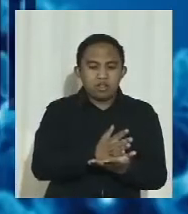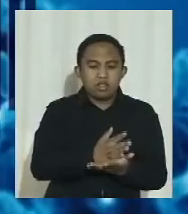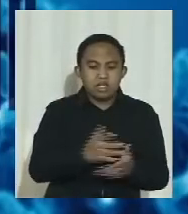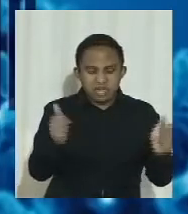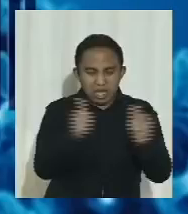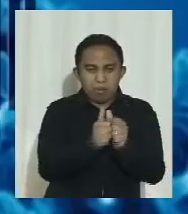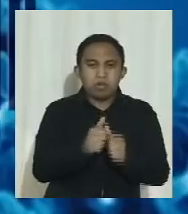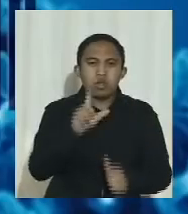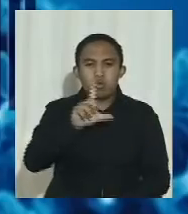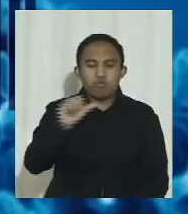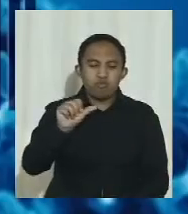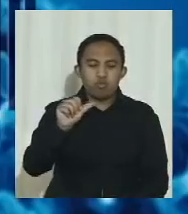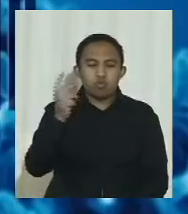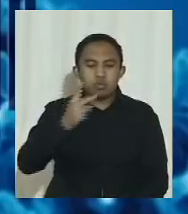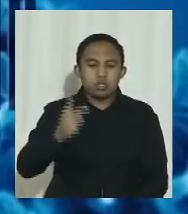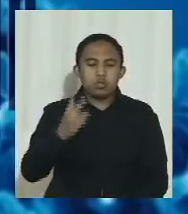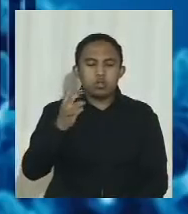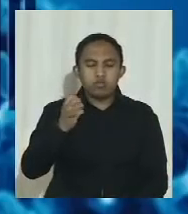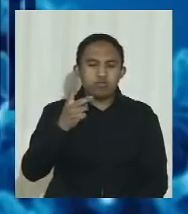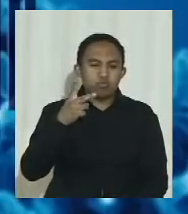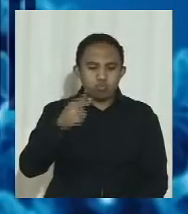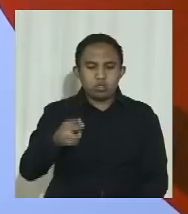270,000+ 900,000 ny fitiliana efa natao.